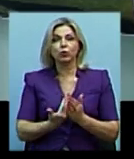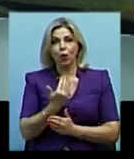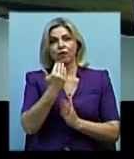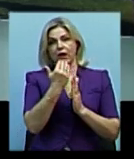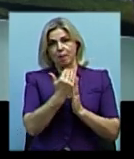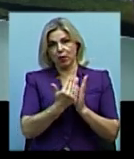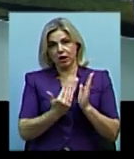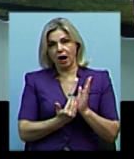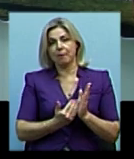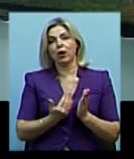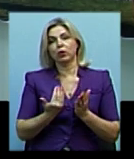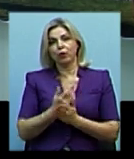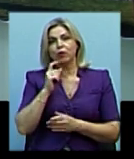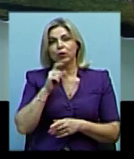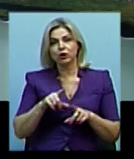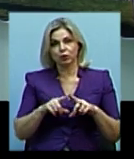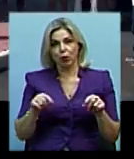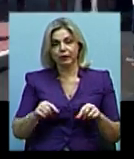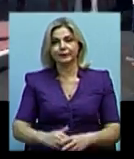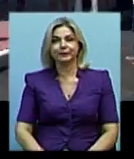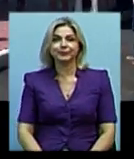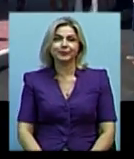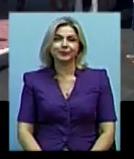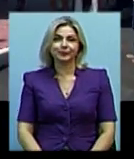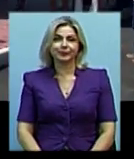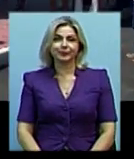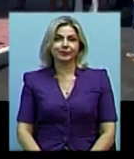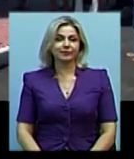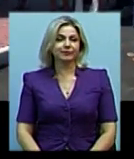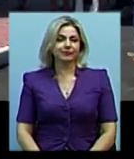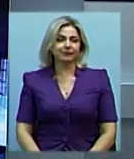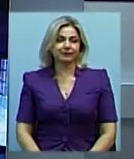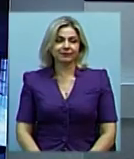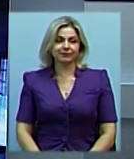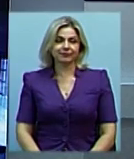школи. Валентина Гурова, Юлія Кускова, телевізійні новини Миколаївщини.